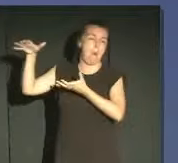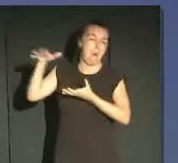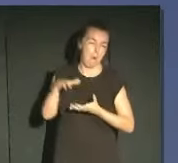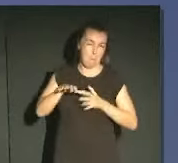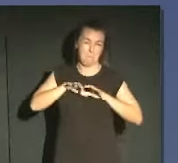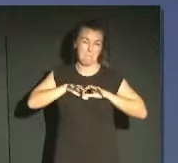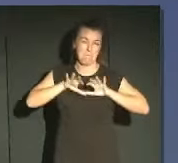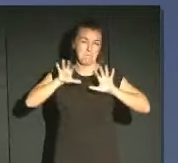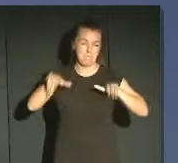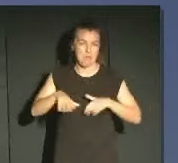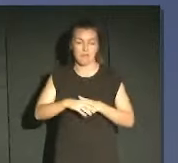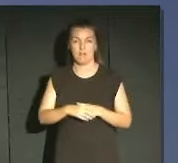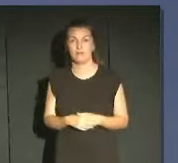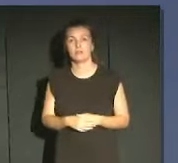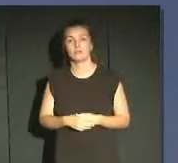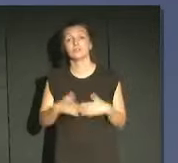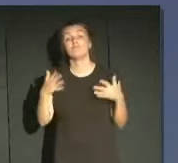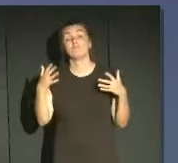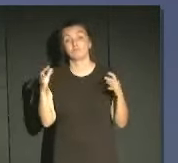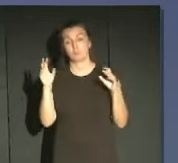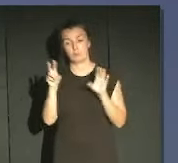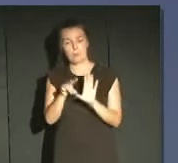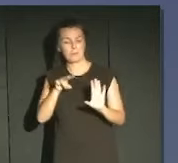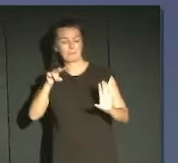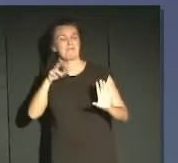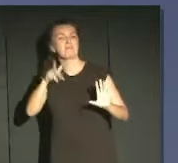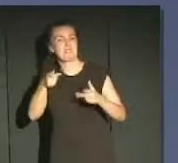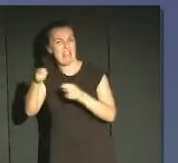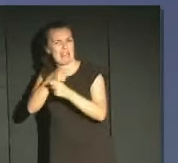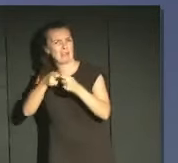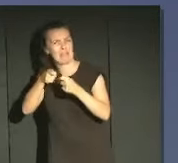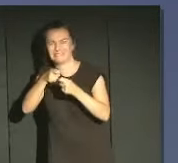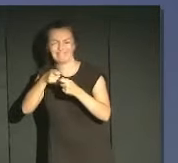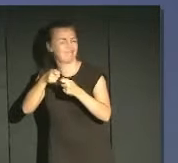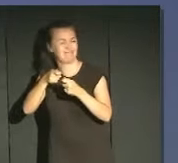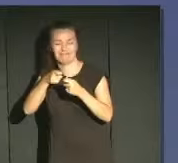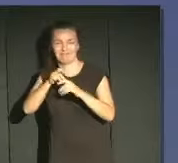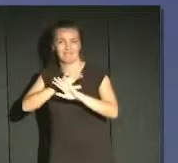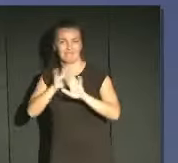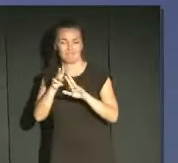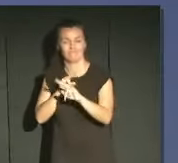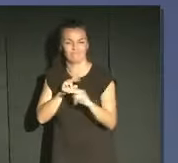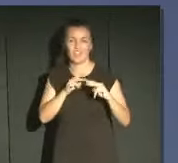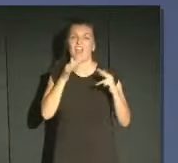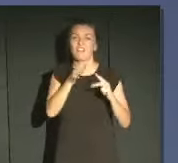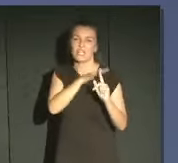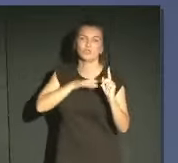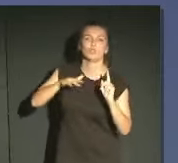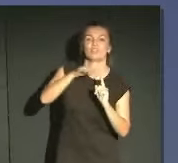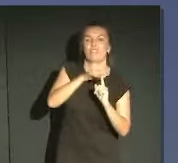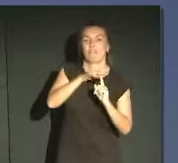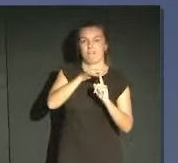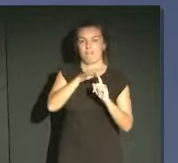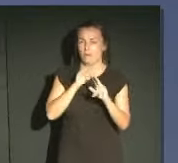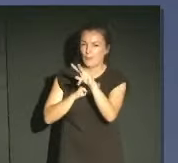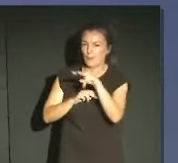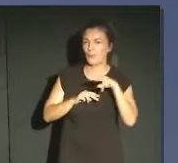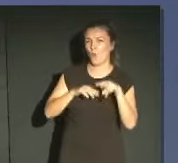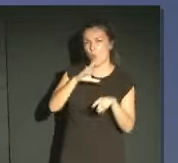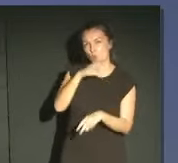qui au-delà du point de vue économique moi je veux plutôt me pencher sur le point de vue sociétal et le point de vue